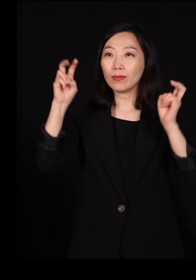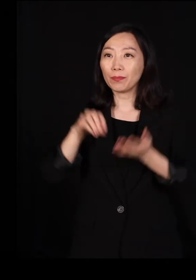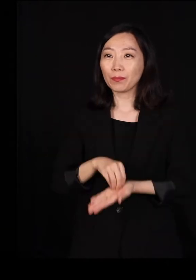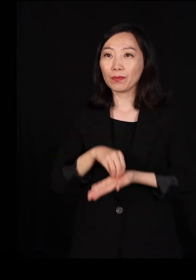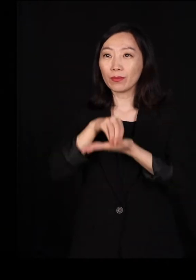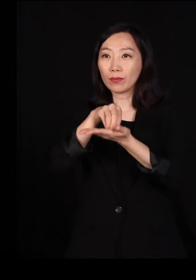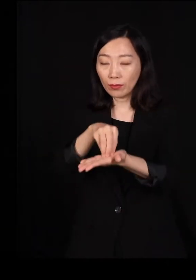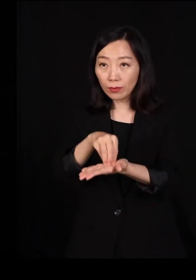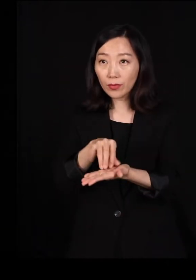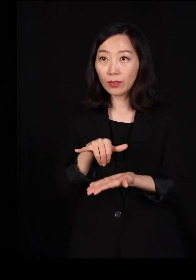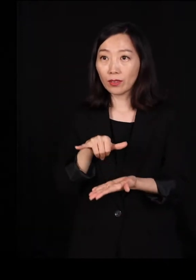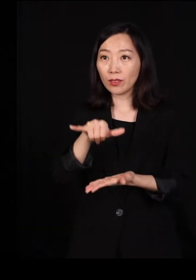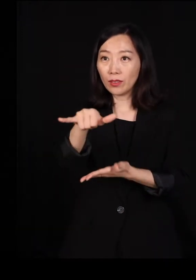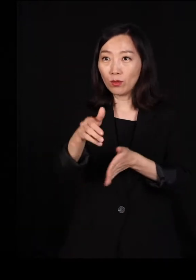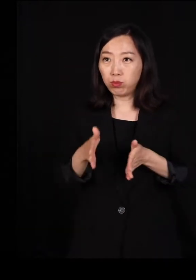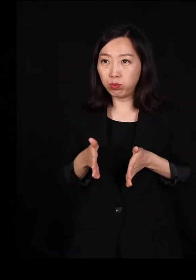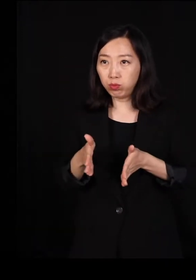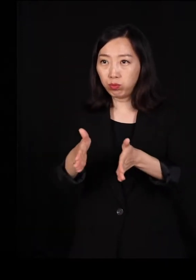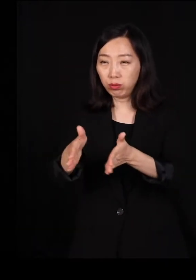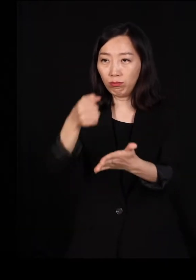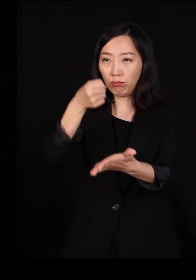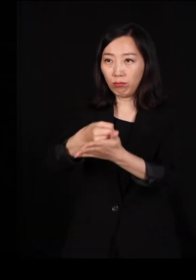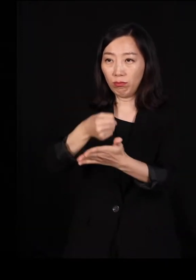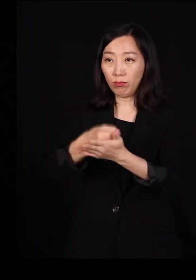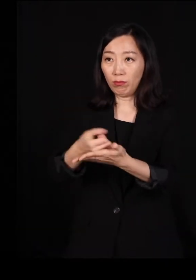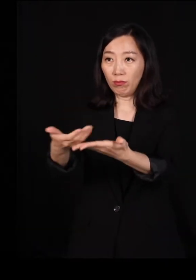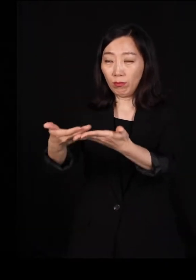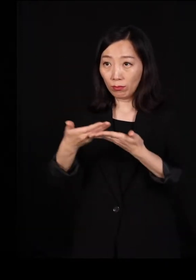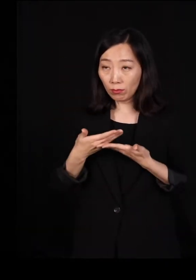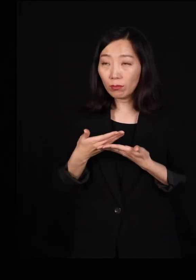들어가시면은 그